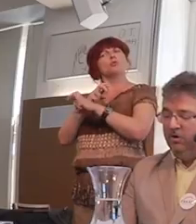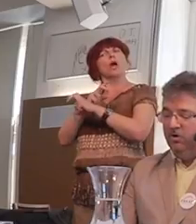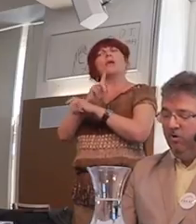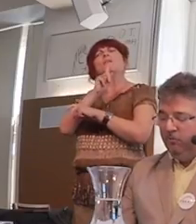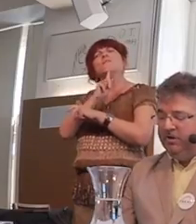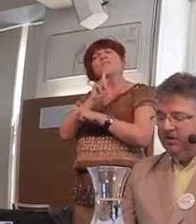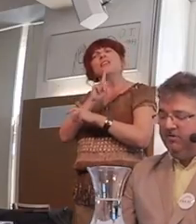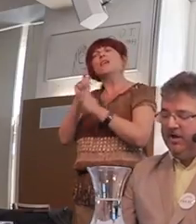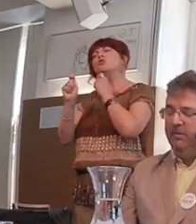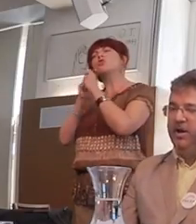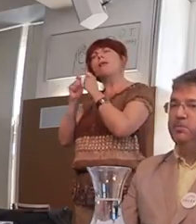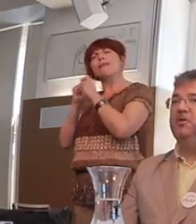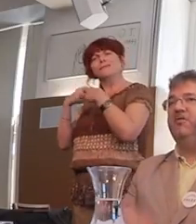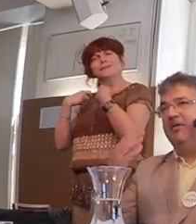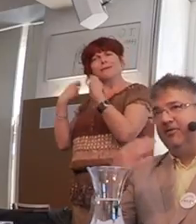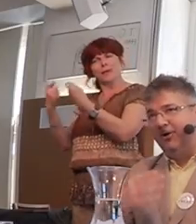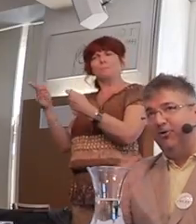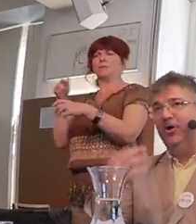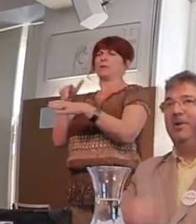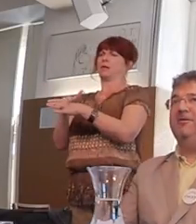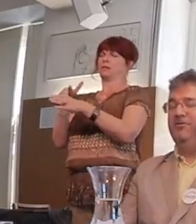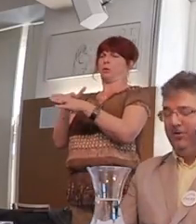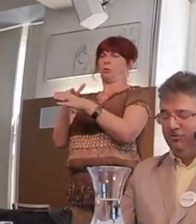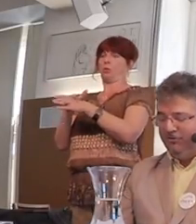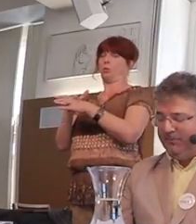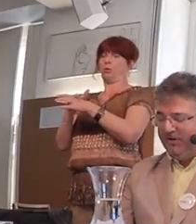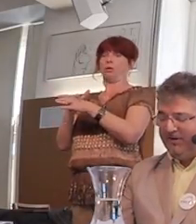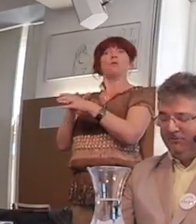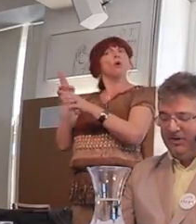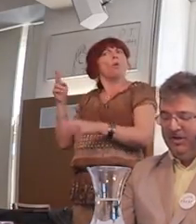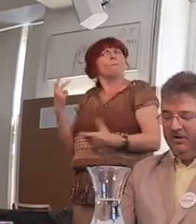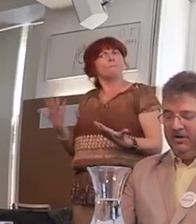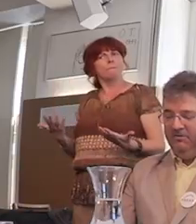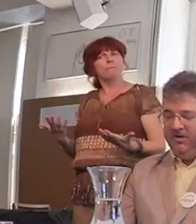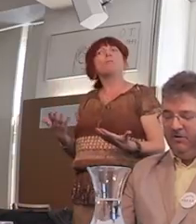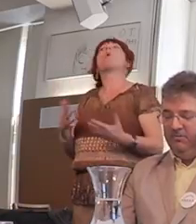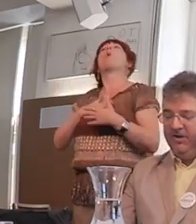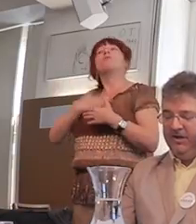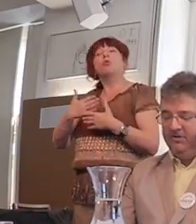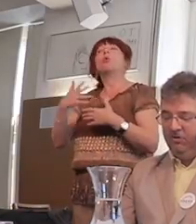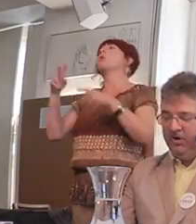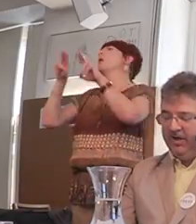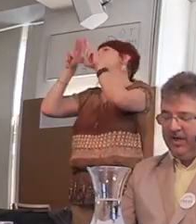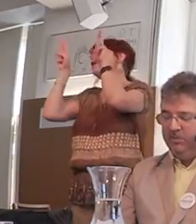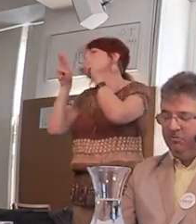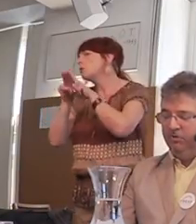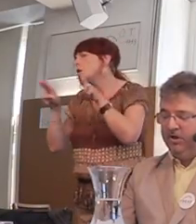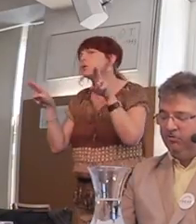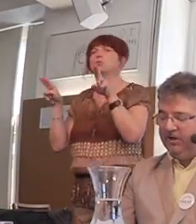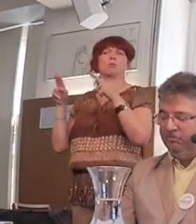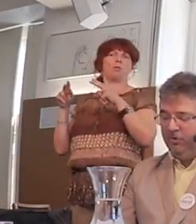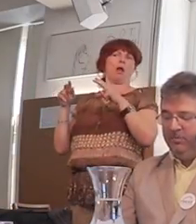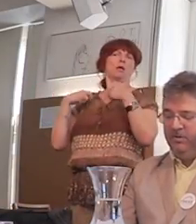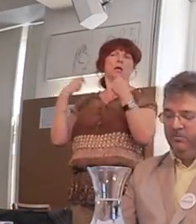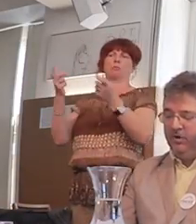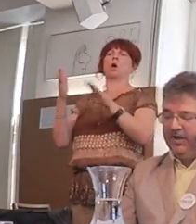Behinderung, obwohl internationale Beispiele, und jetzt sage ich es auch noch einmal, es ist heute schon zweimal gesagt worden, wie aus dem Vereinigten Königreich mit dem früheren